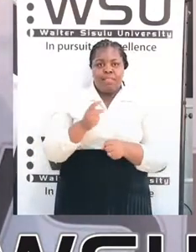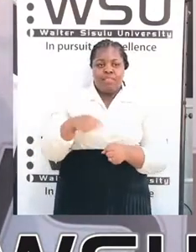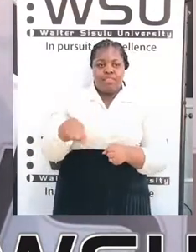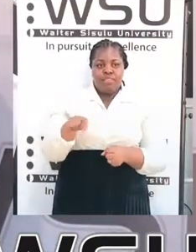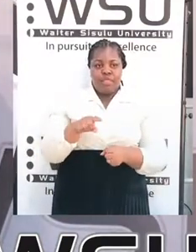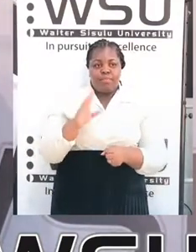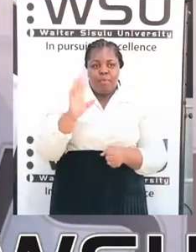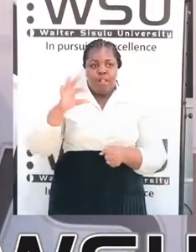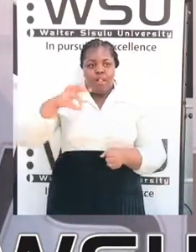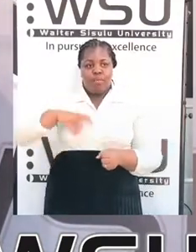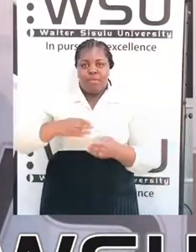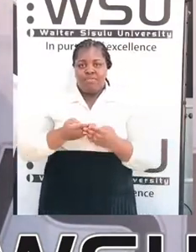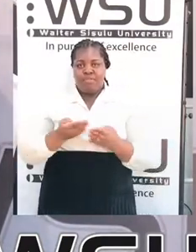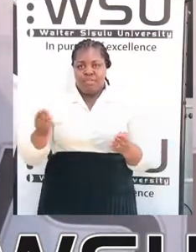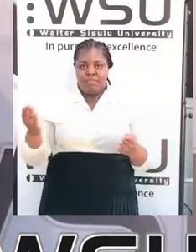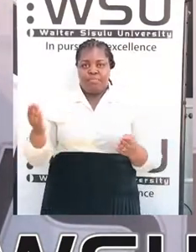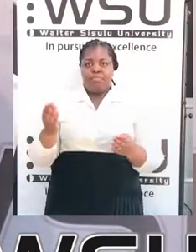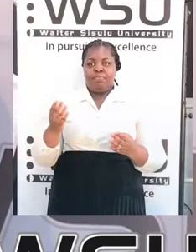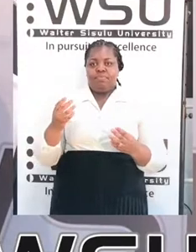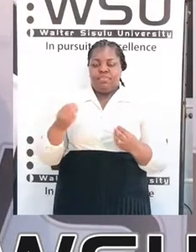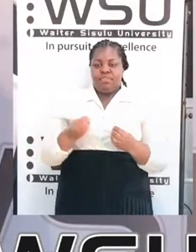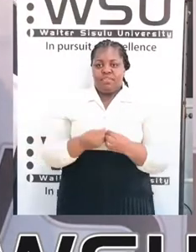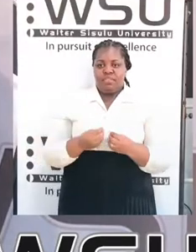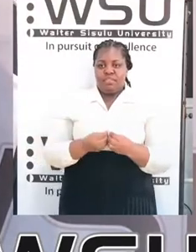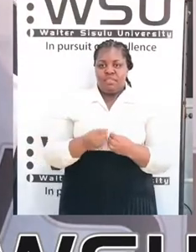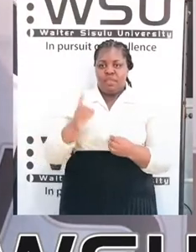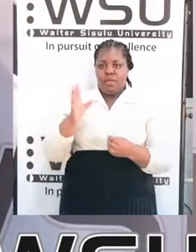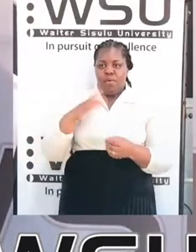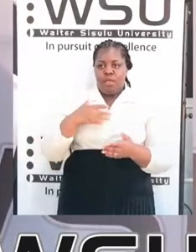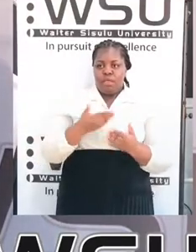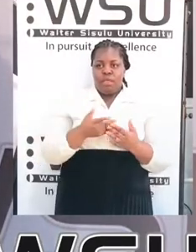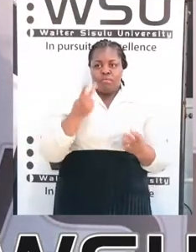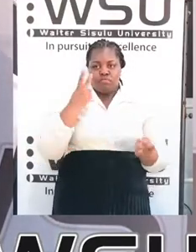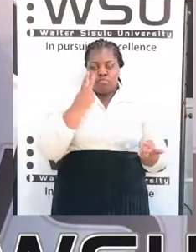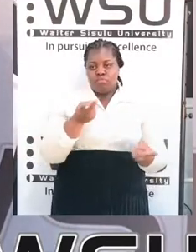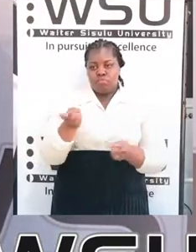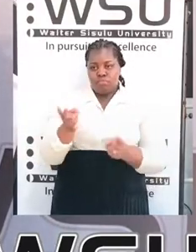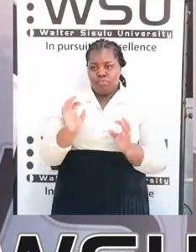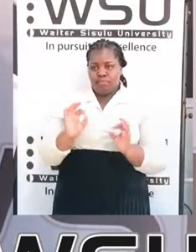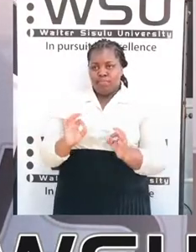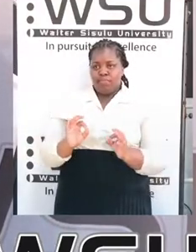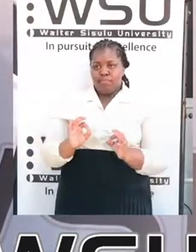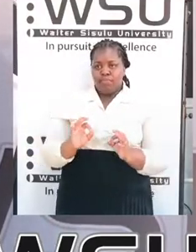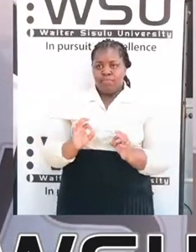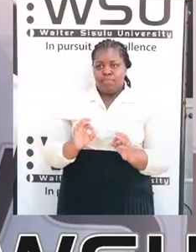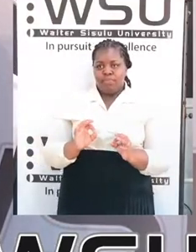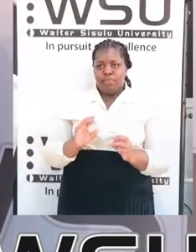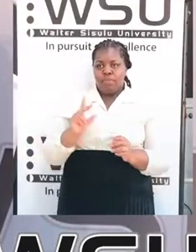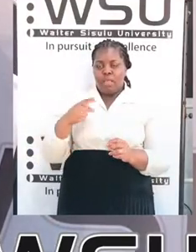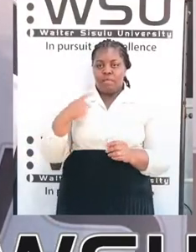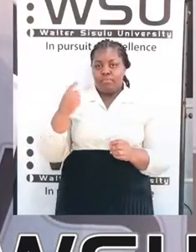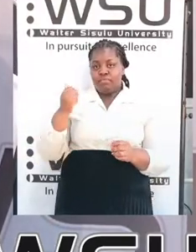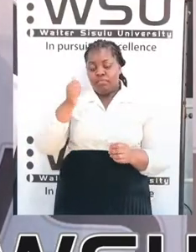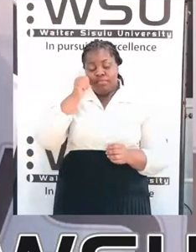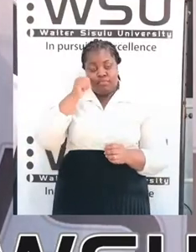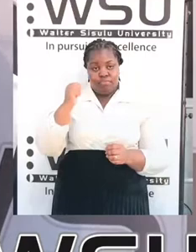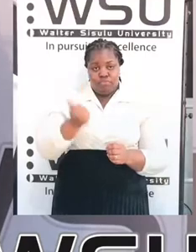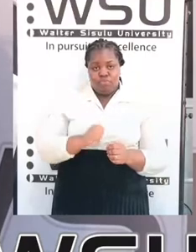yinzuzo ebantwini. Nditeta izinto ezi menza abukeke. Kuyakwazi umntu emhle enxibe